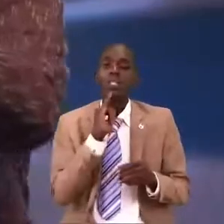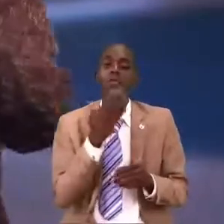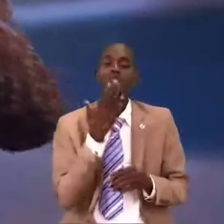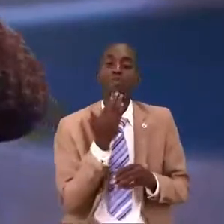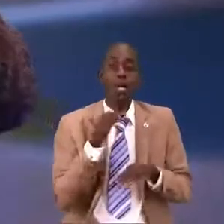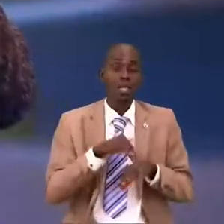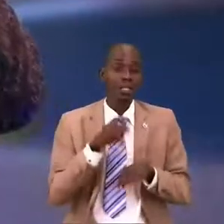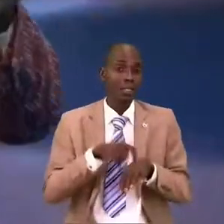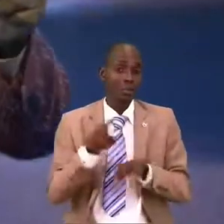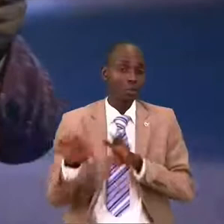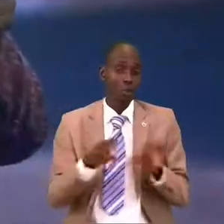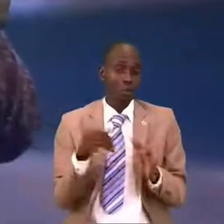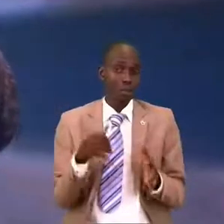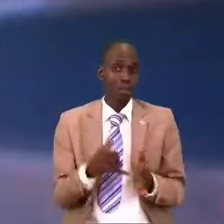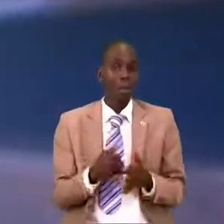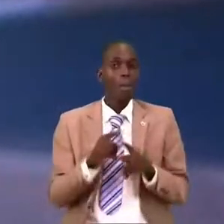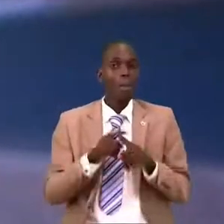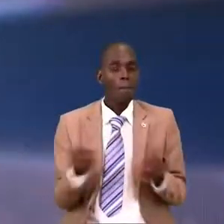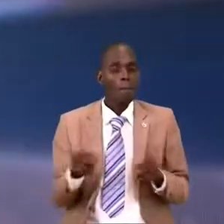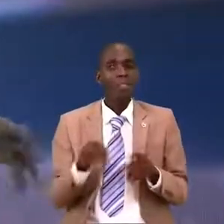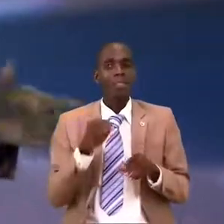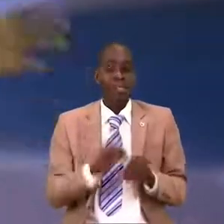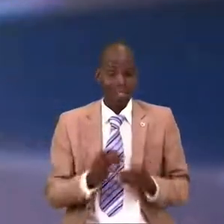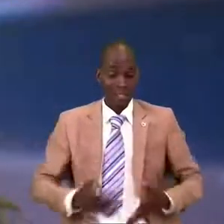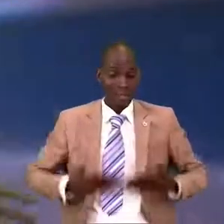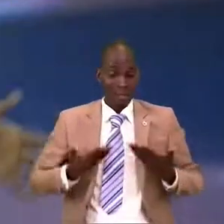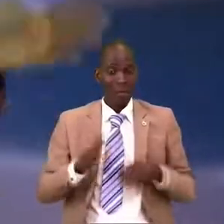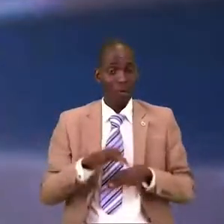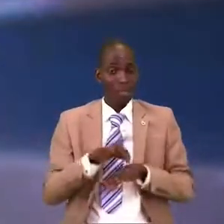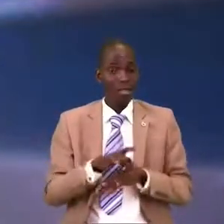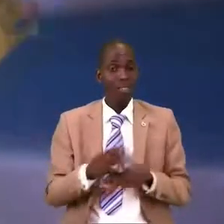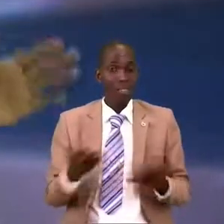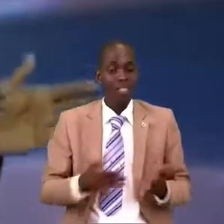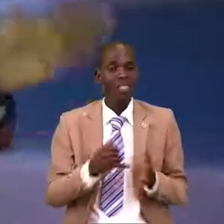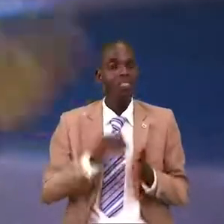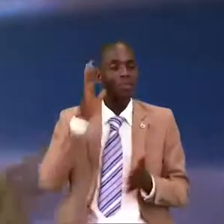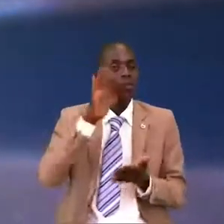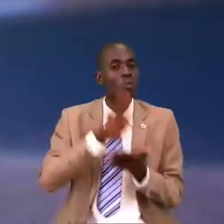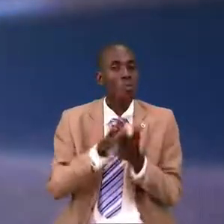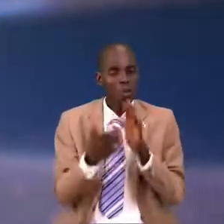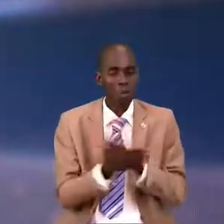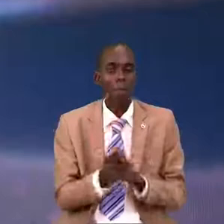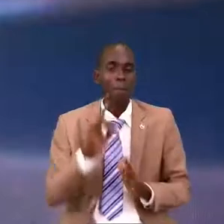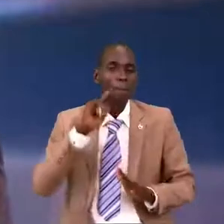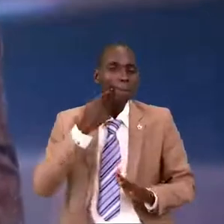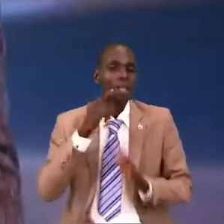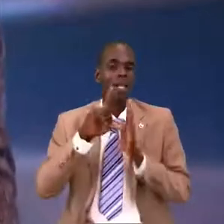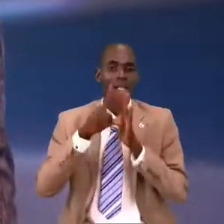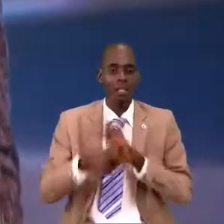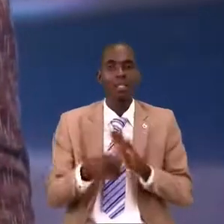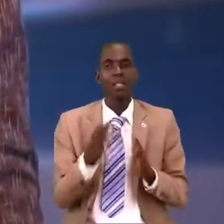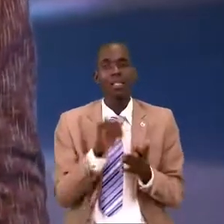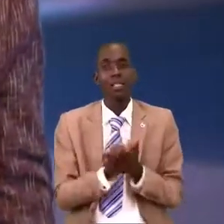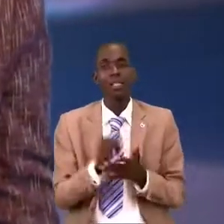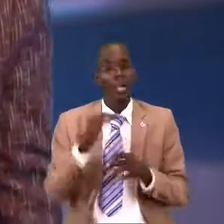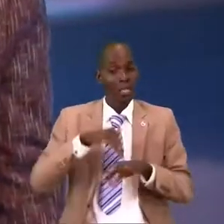deviendra amer finalement. Alors, si tu ne te repens pas et tu meurs dans ce péché